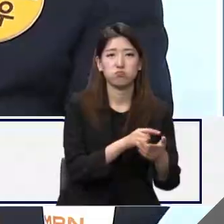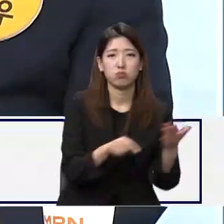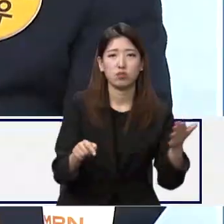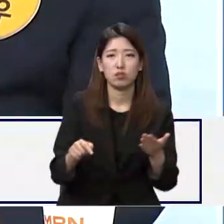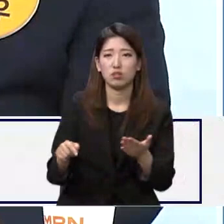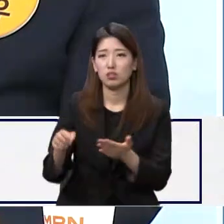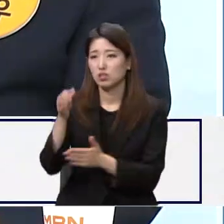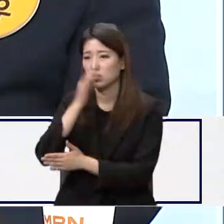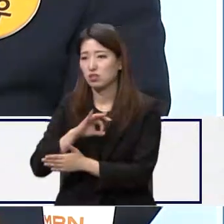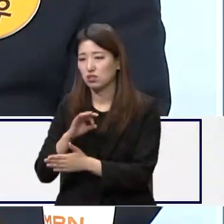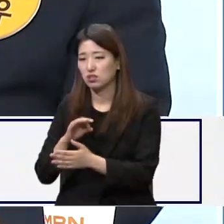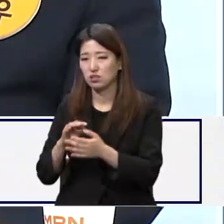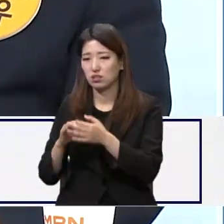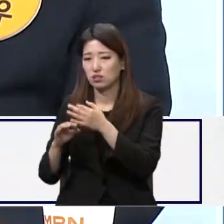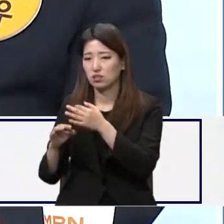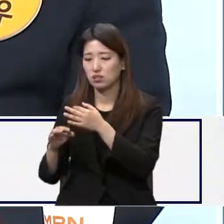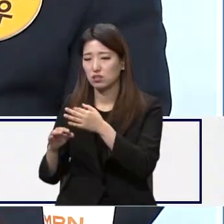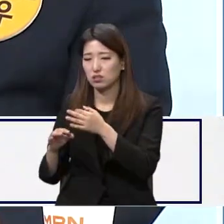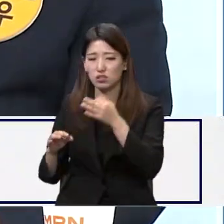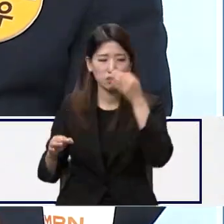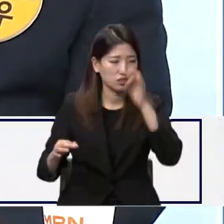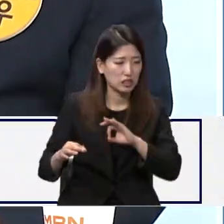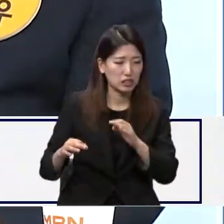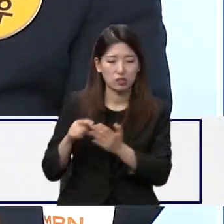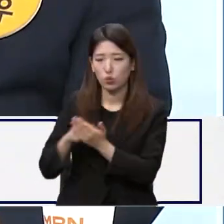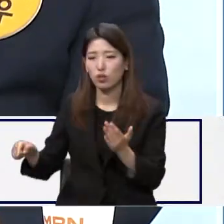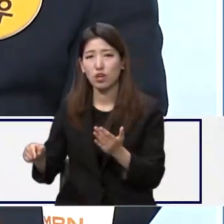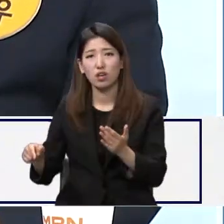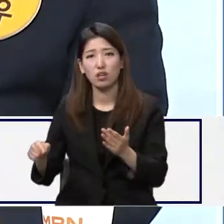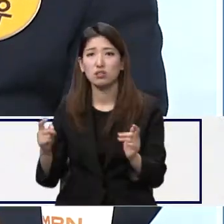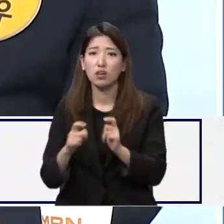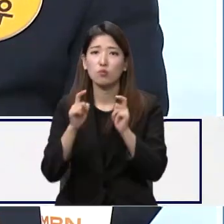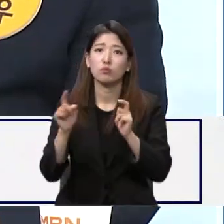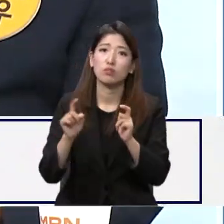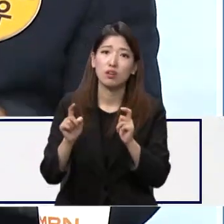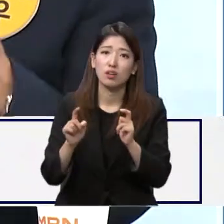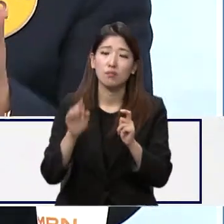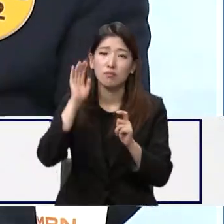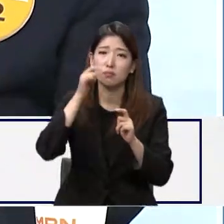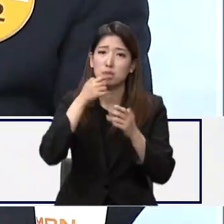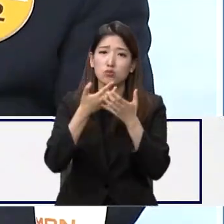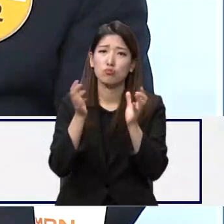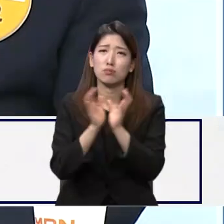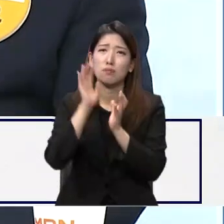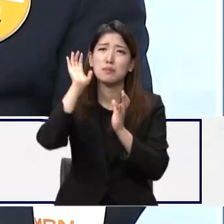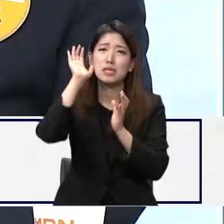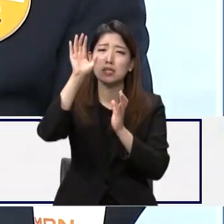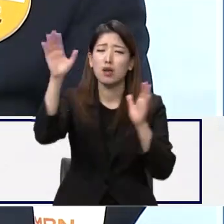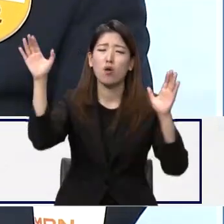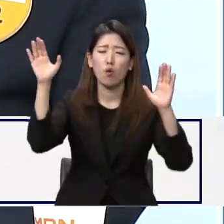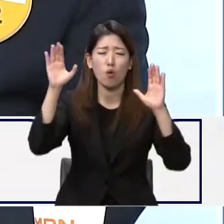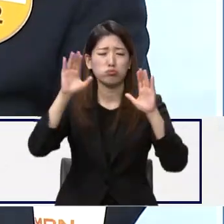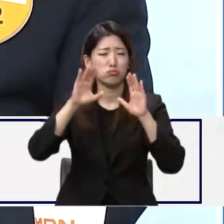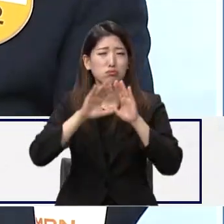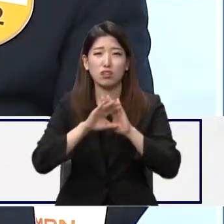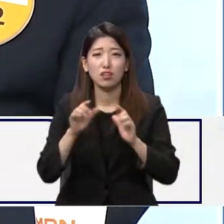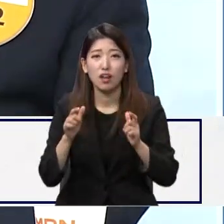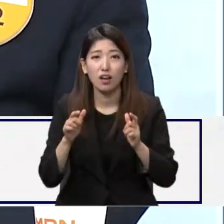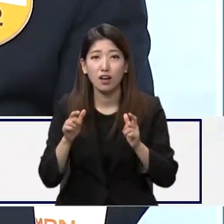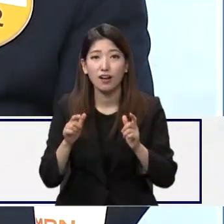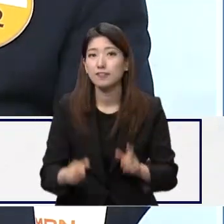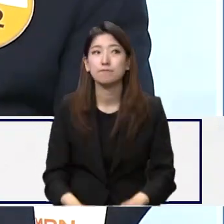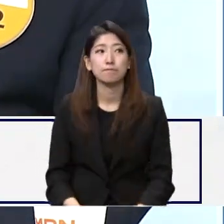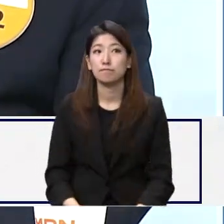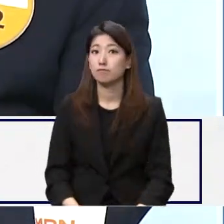저는 전혀 죄로 싸움이란 말에 동의할 수가 없습니다 왜냐하면 아까도 말씀드렸죠 정당이라고 하는 건 다양한게